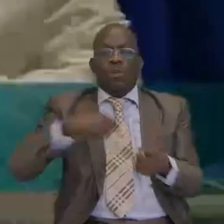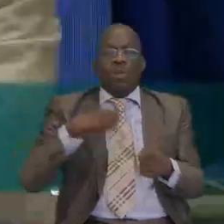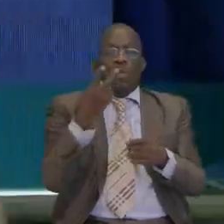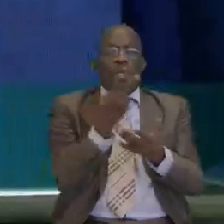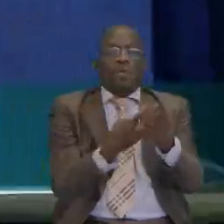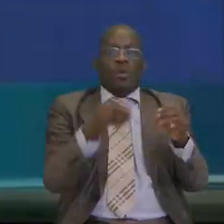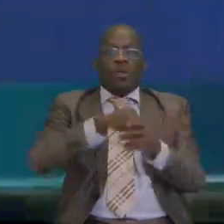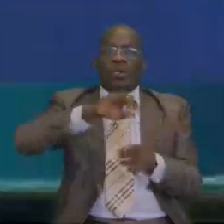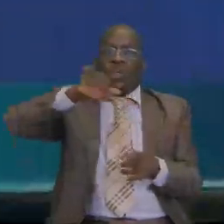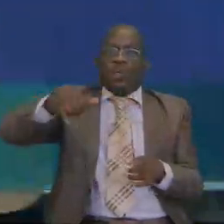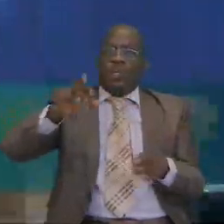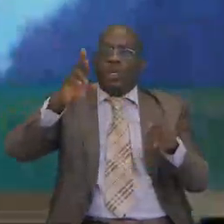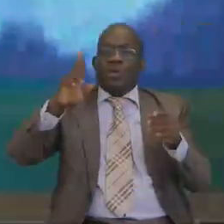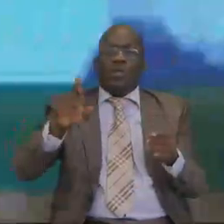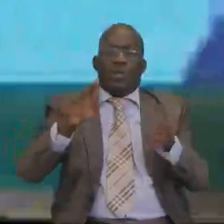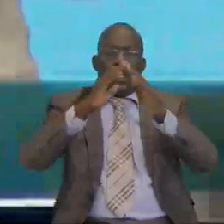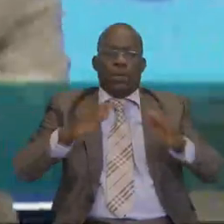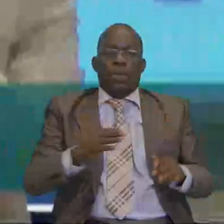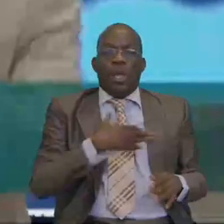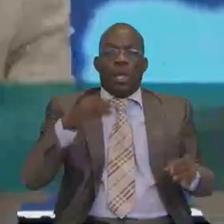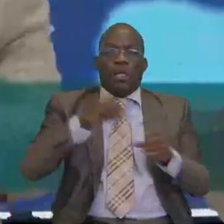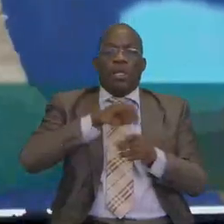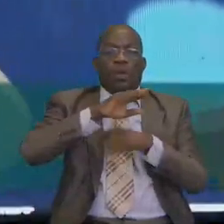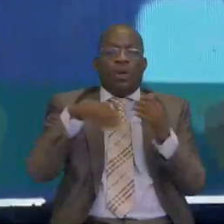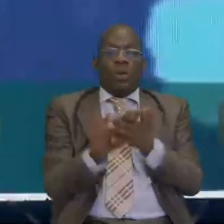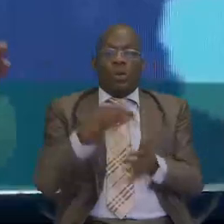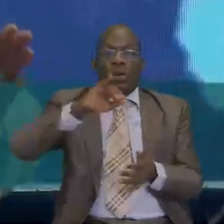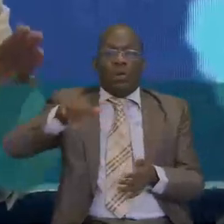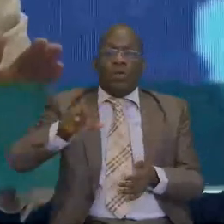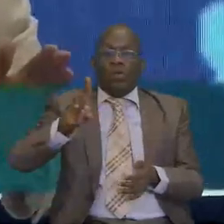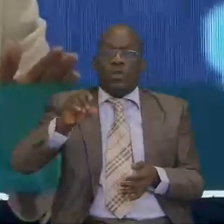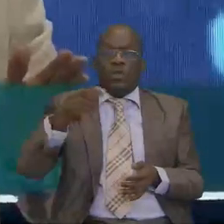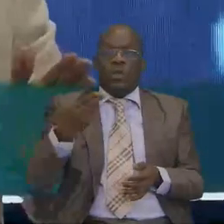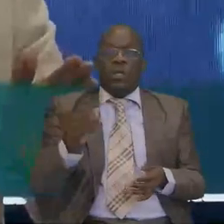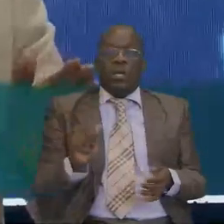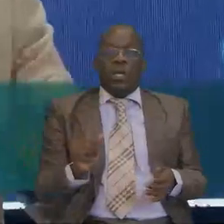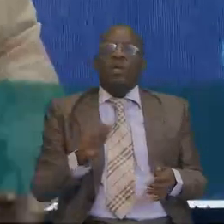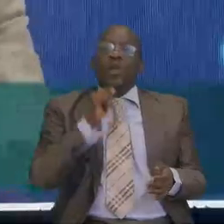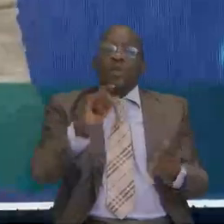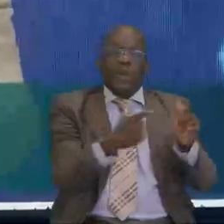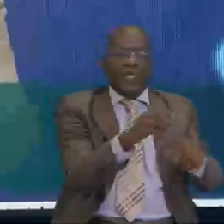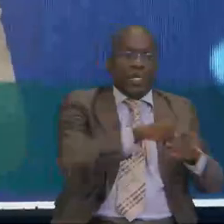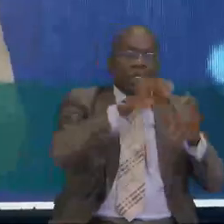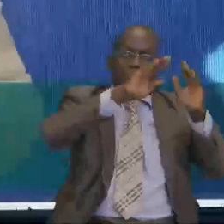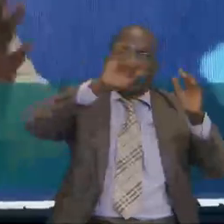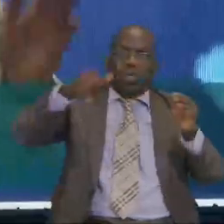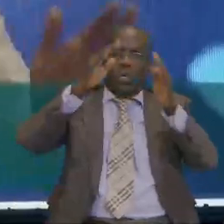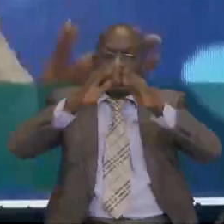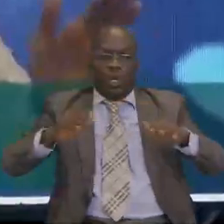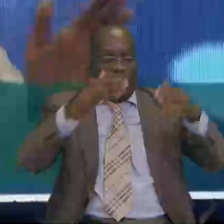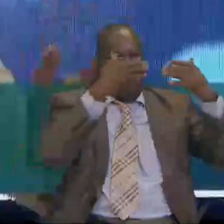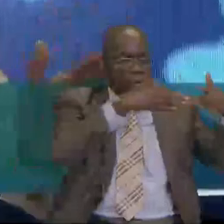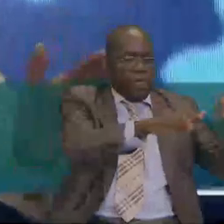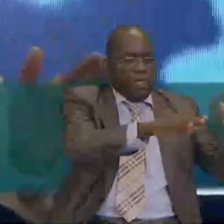dans toute la Judée. Il n'a pas dit, premièrement à Jérusalem,